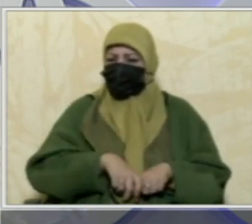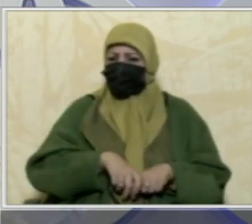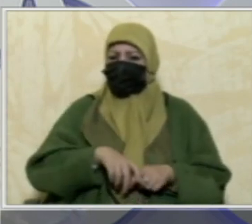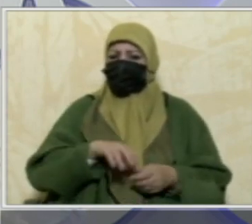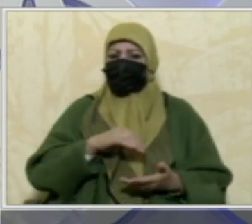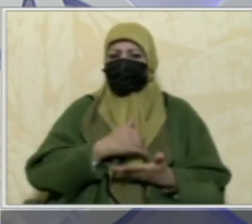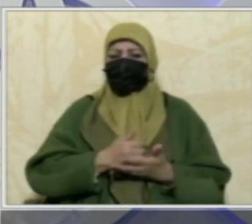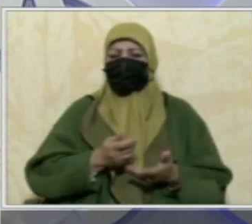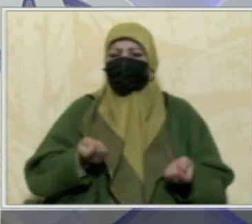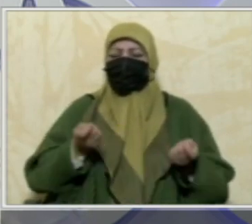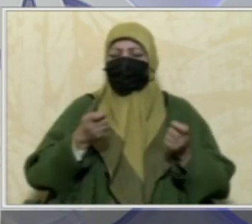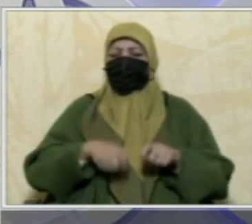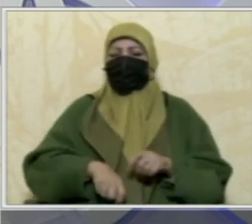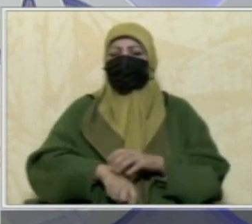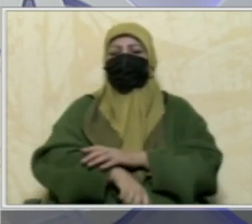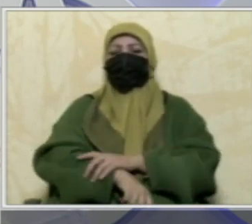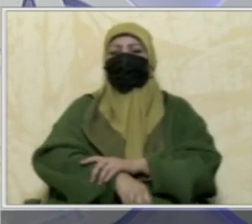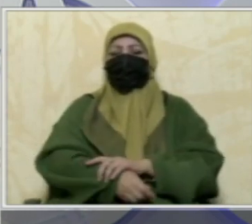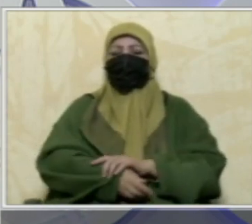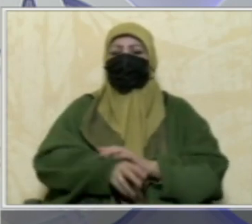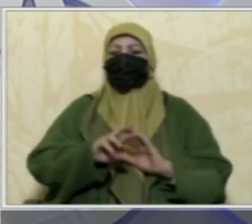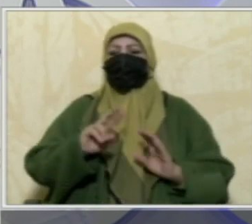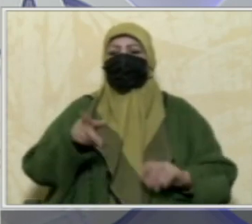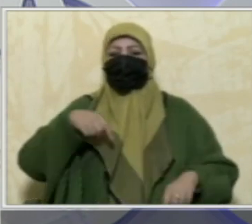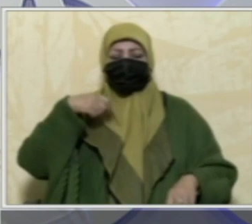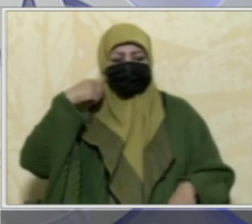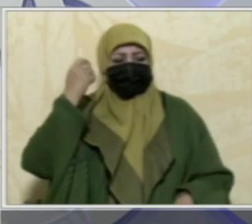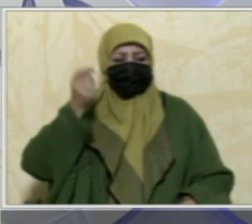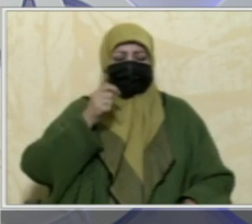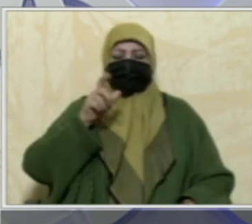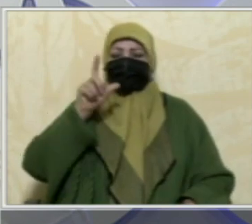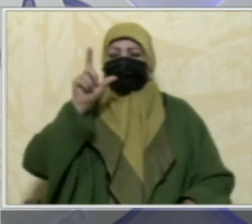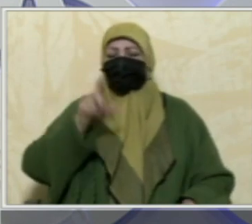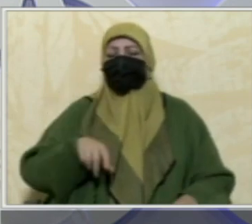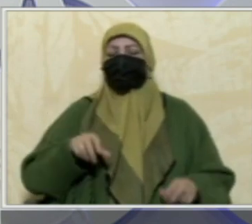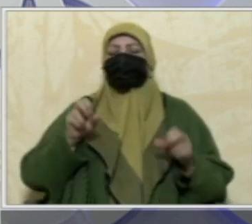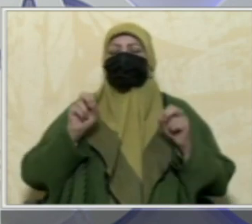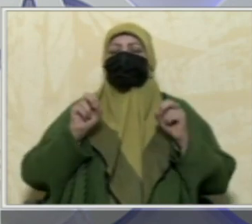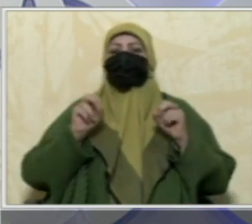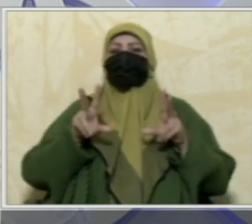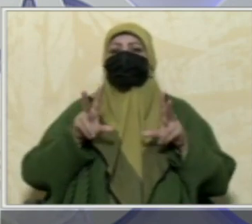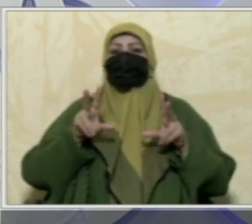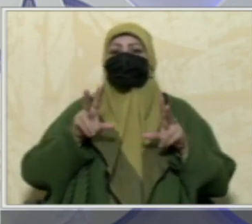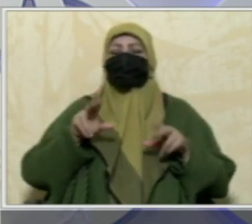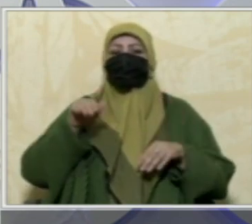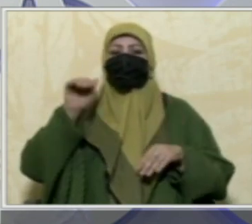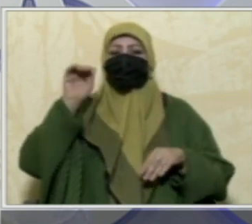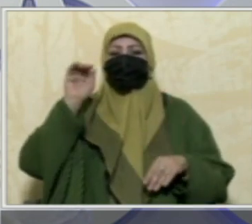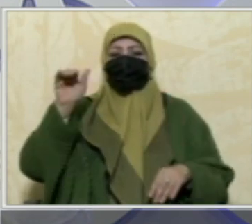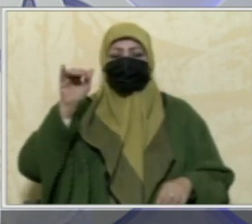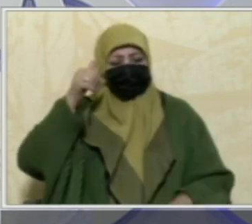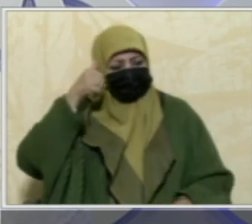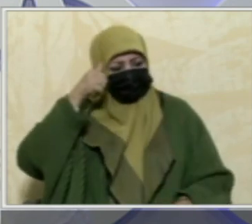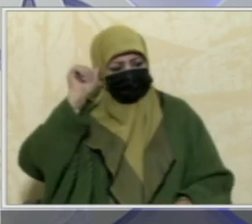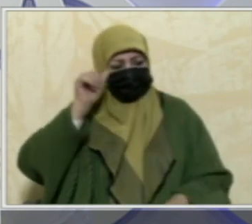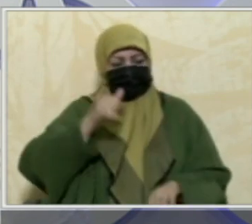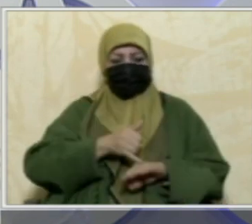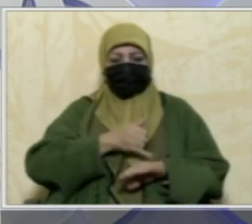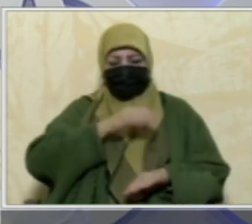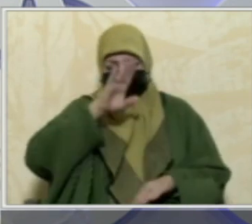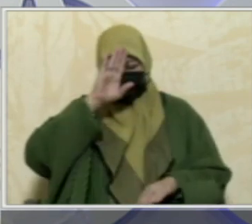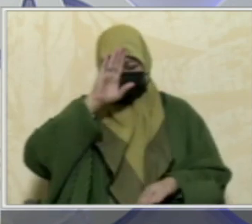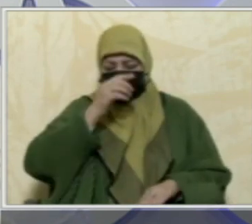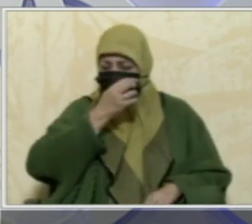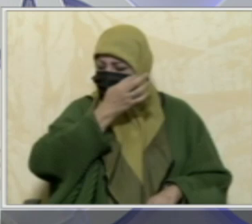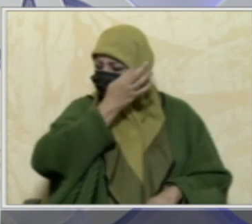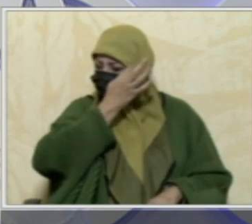فاتفاقا بين العلماء ولا في الابل ولا في البقر عند المالكيه ولكن من وجد شيئا من الحرج او